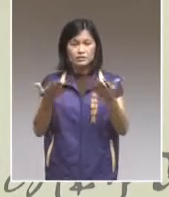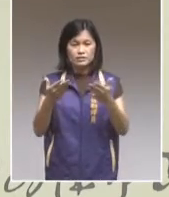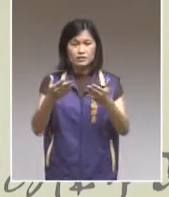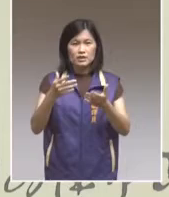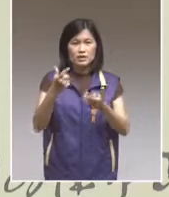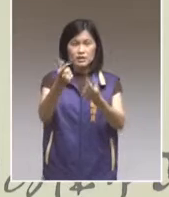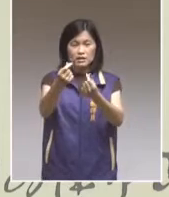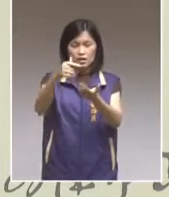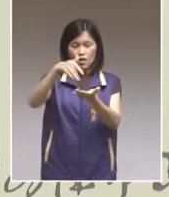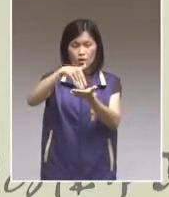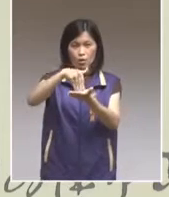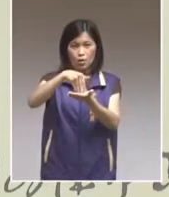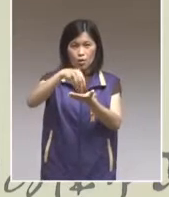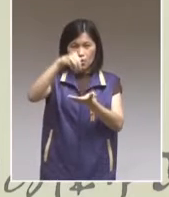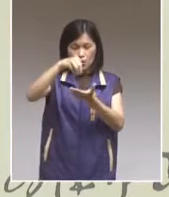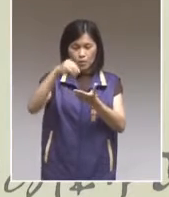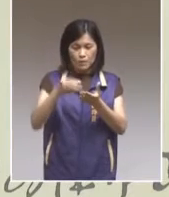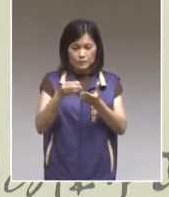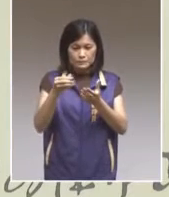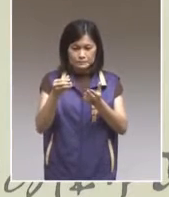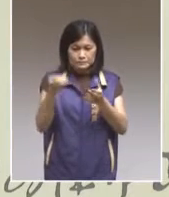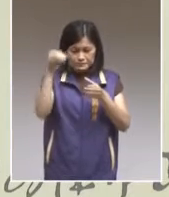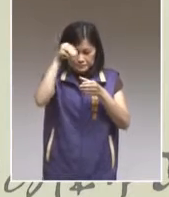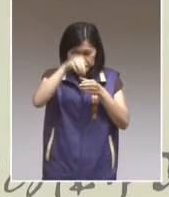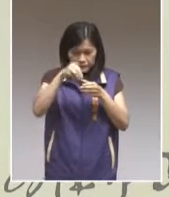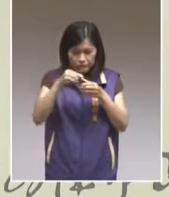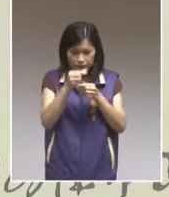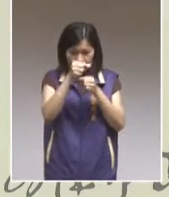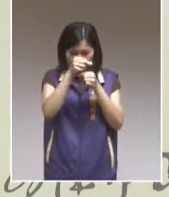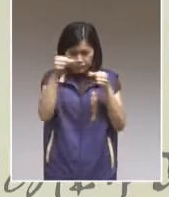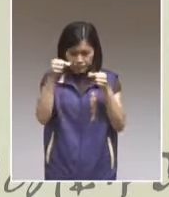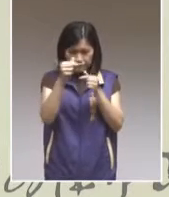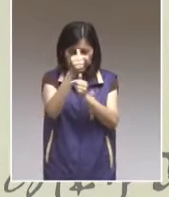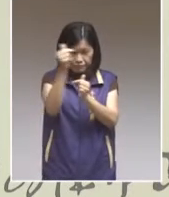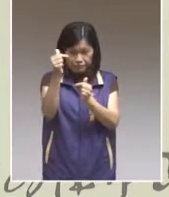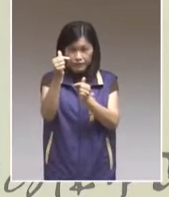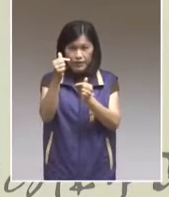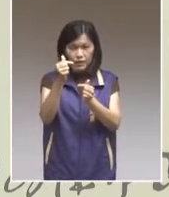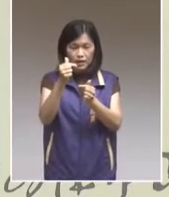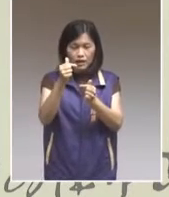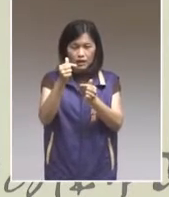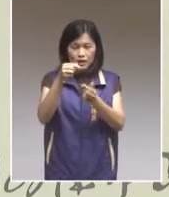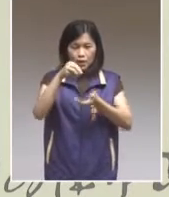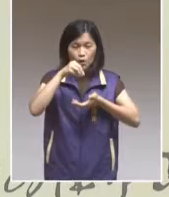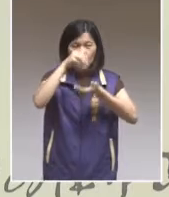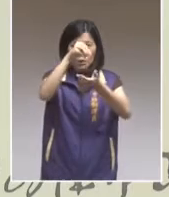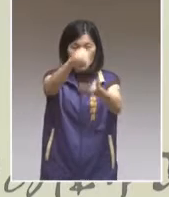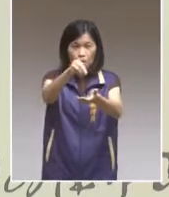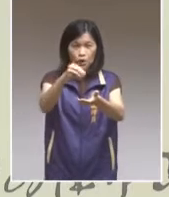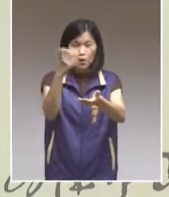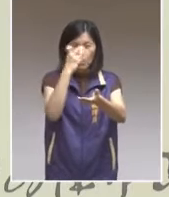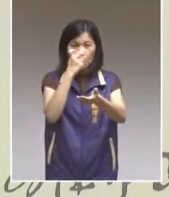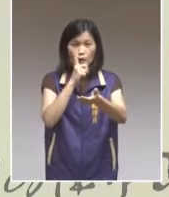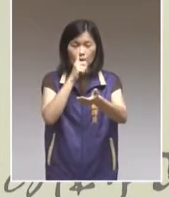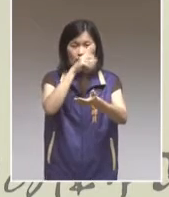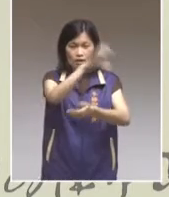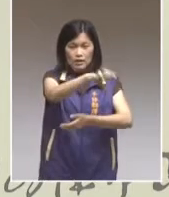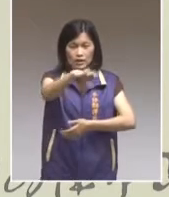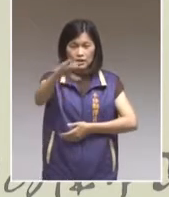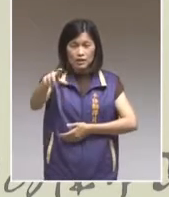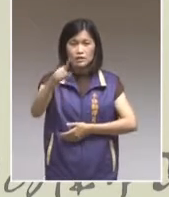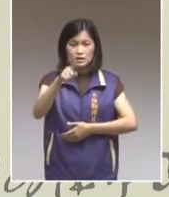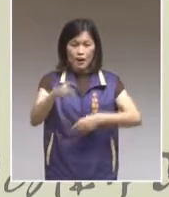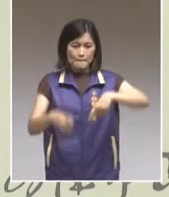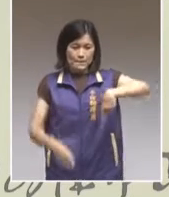袋把这个试剂包好，你到任何一个采检站，我们高雄市的做法，你都可以采检